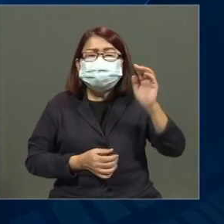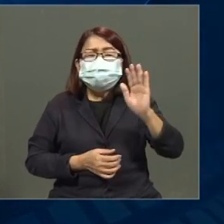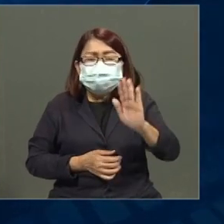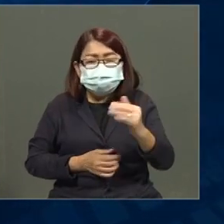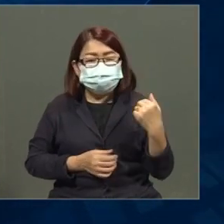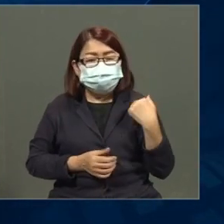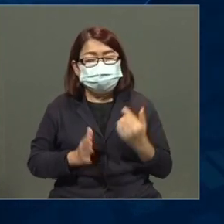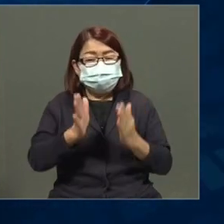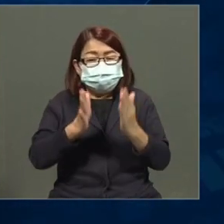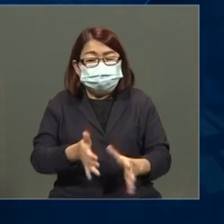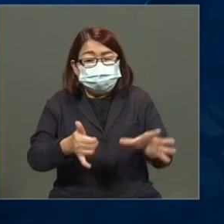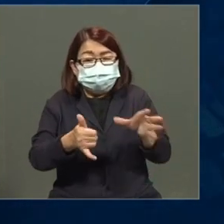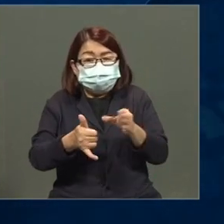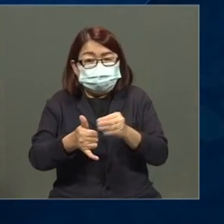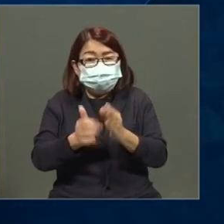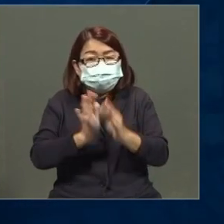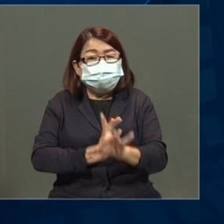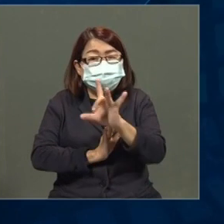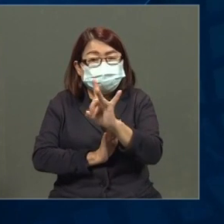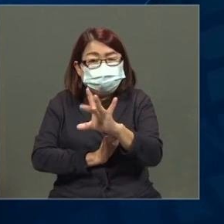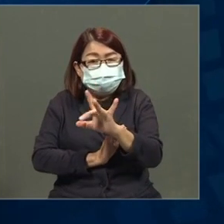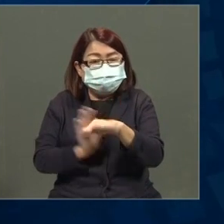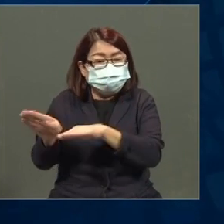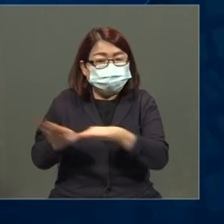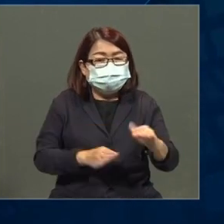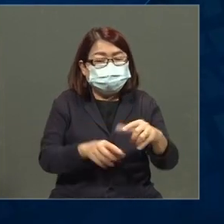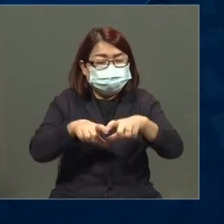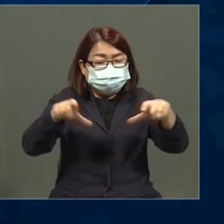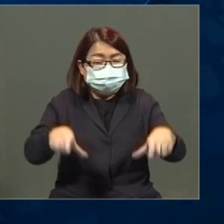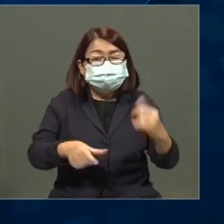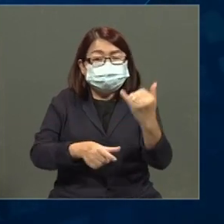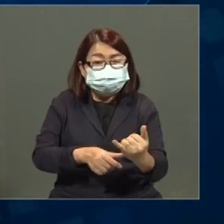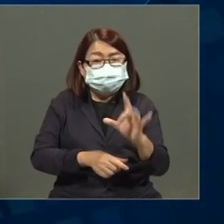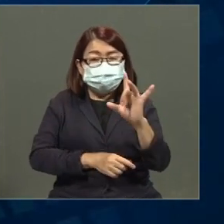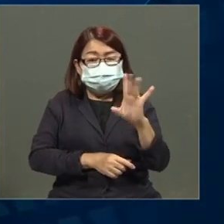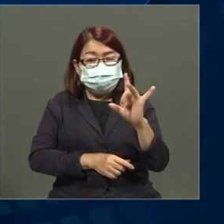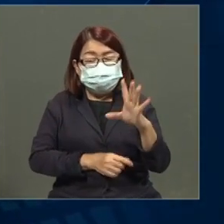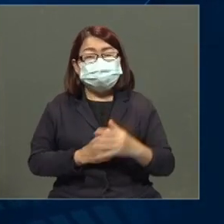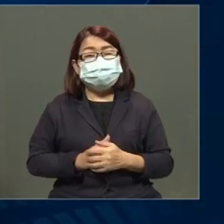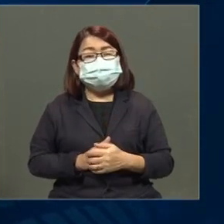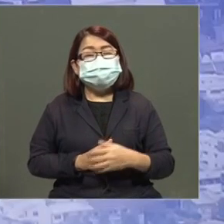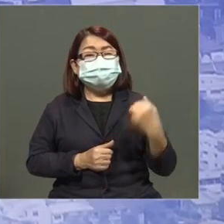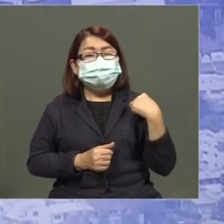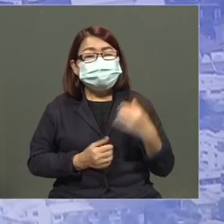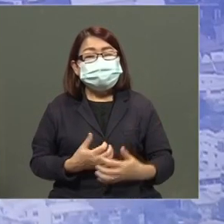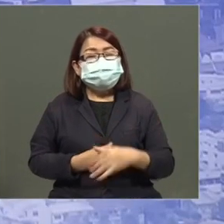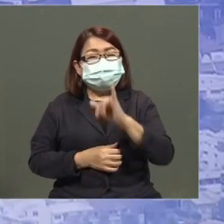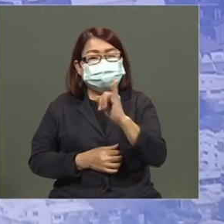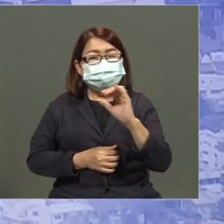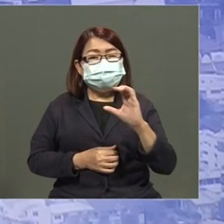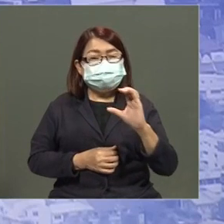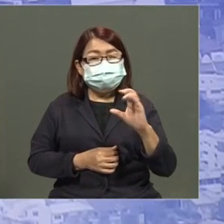ย100มีการเตรียมเตียงไว้100เตียงเตรียมทั้งจังหวัดสุโขทัยก็เตรียม ICU ไว้ประม